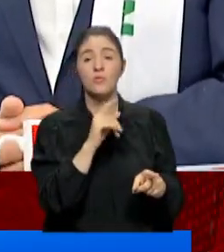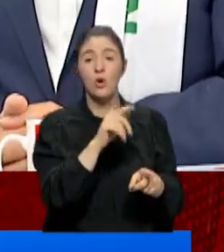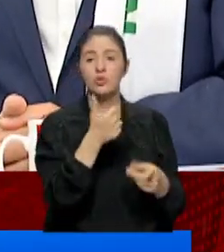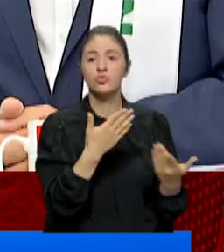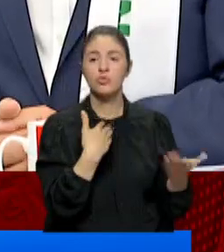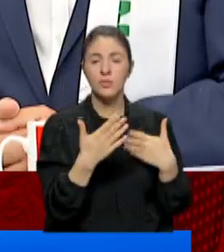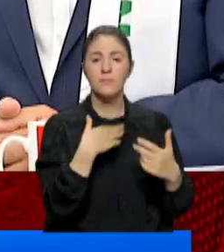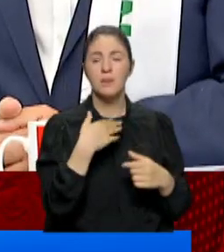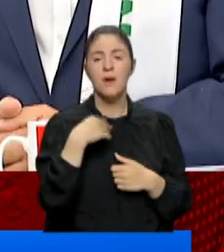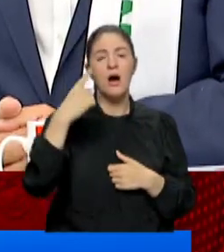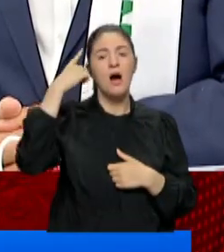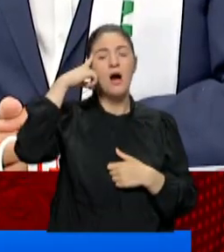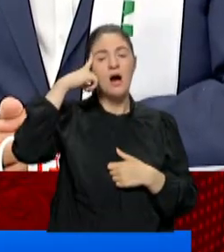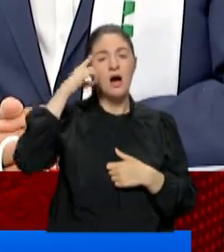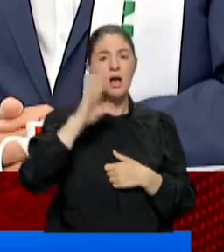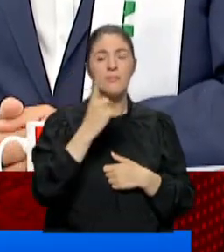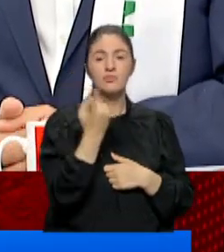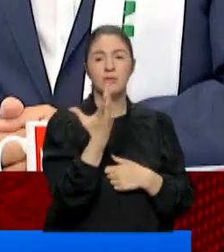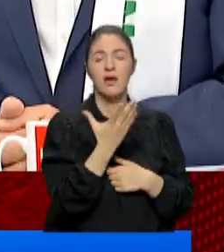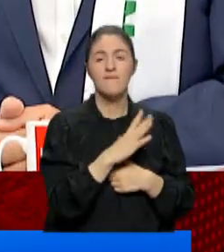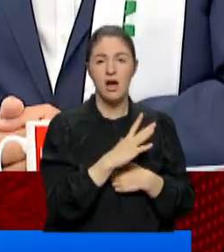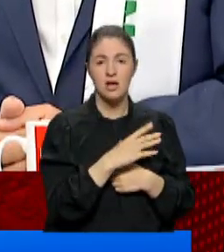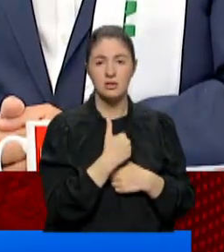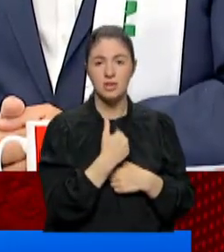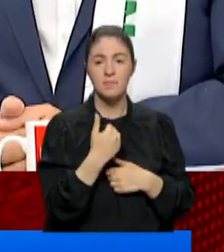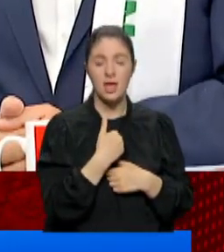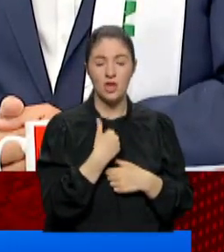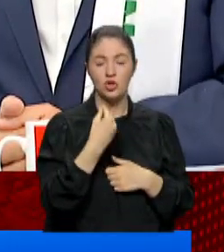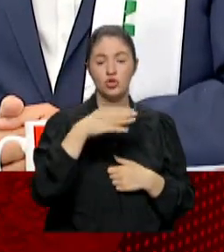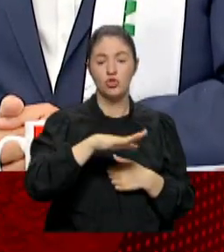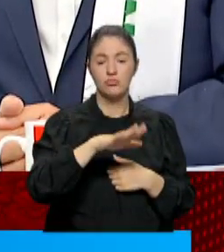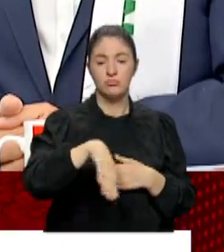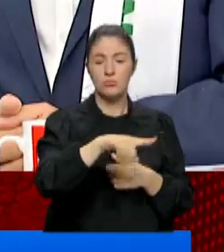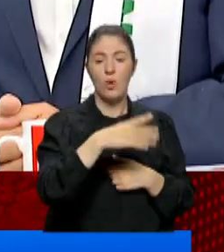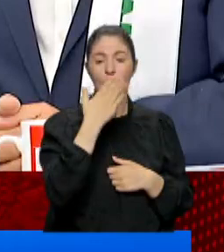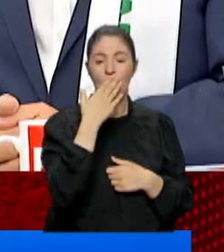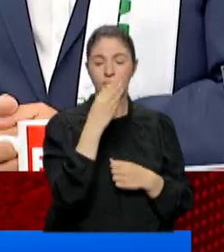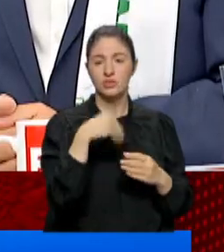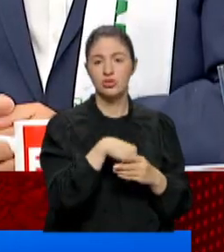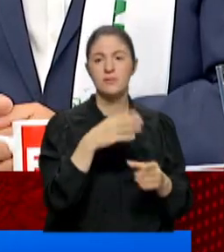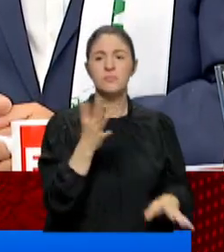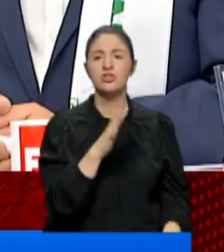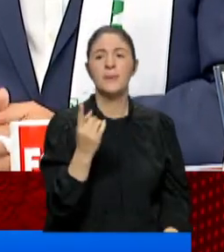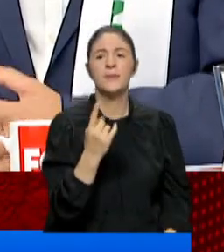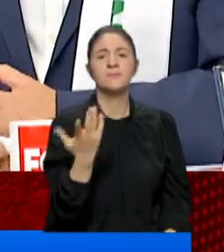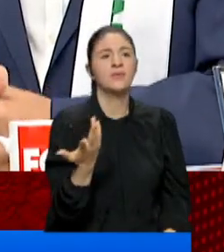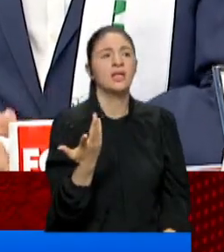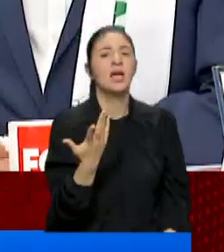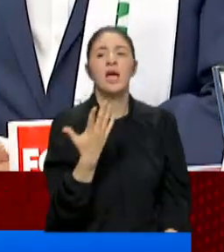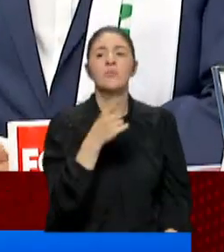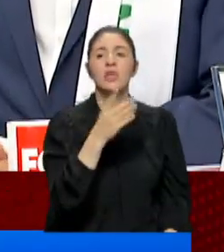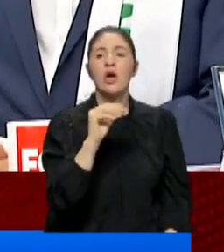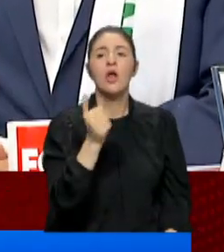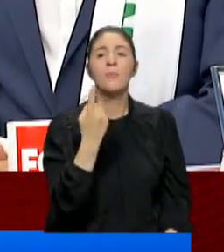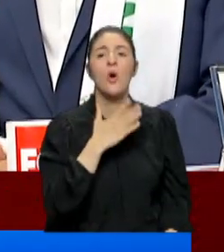günkü sohbetimizden benim hatırımda kalan bir şey daha vardı. Ben çocuklarımızın okuması için, ben başka bir şeyim yok yani. Bundan